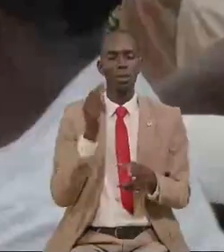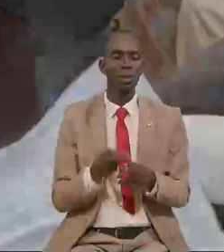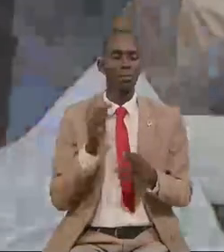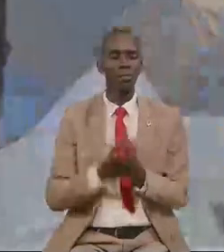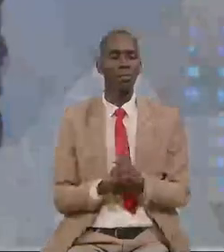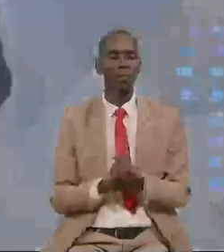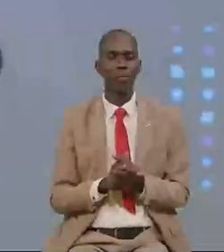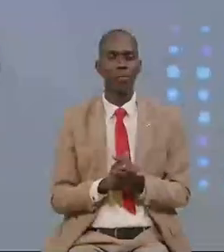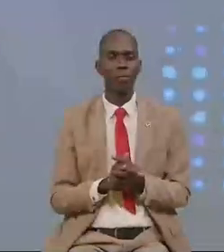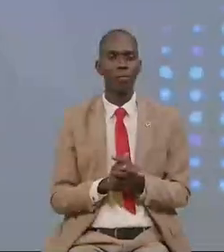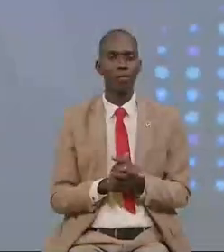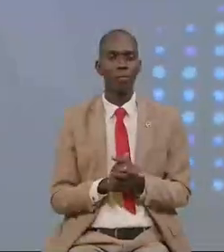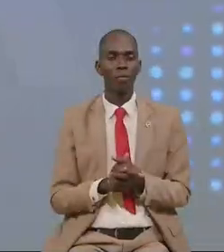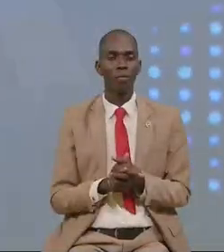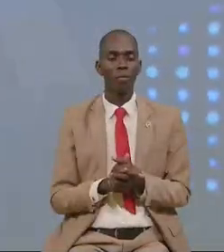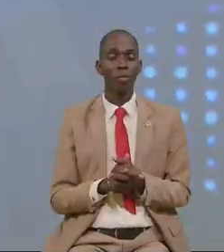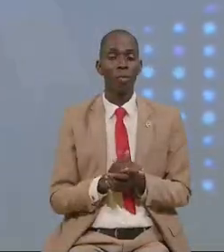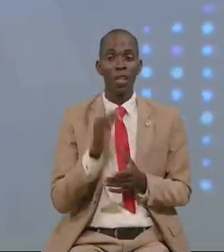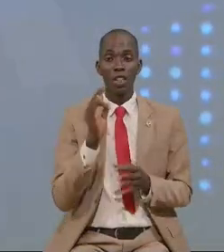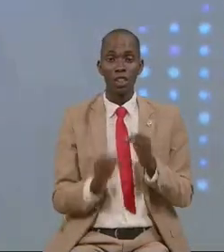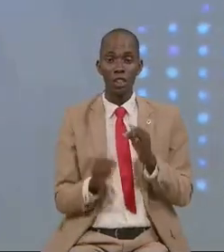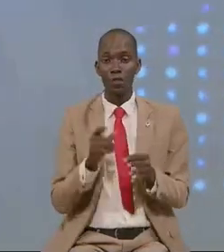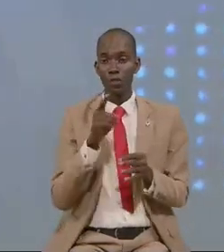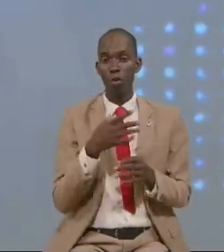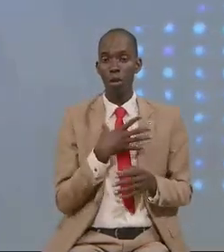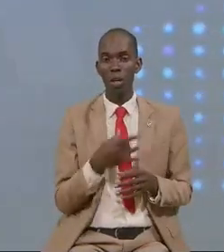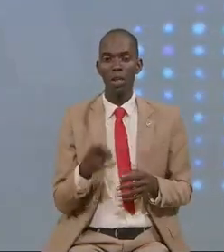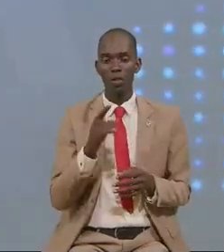Vous savez, si dans ta vie, tu prends ce verset,